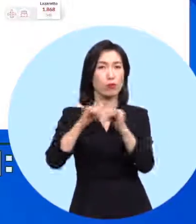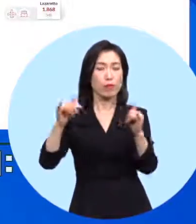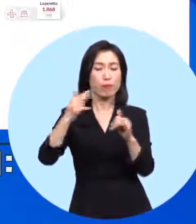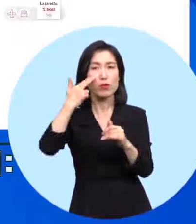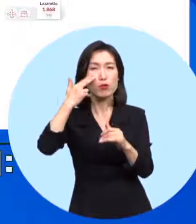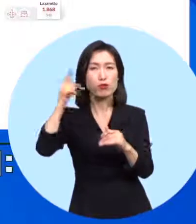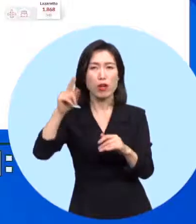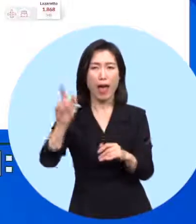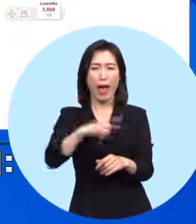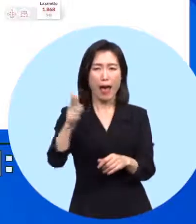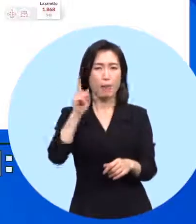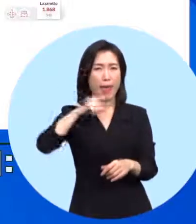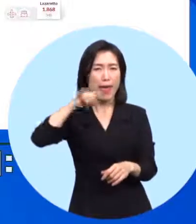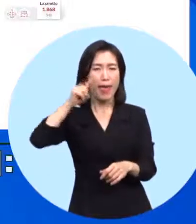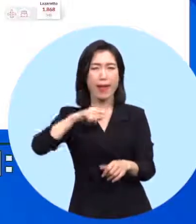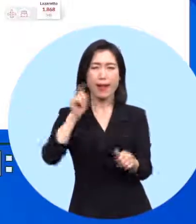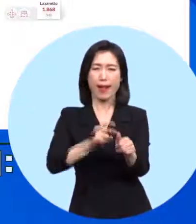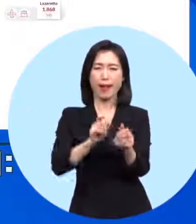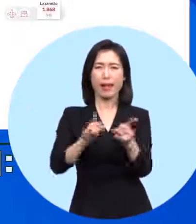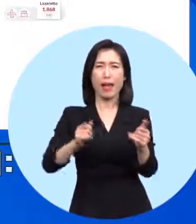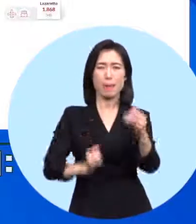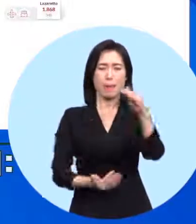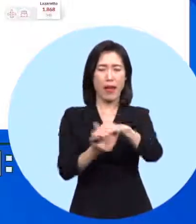연일 최고치를 경신하고 있습니다.